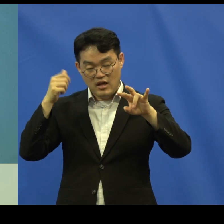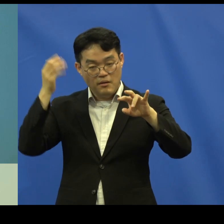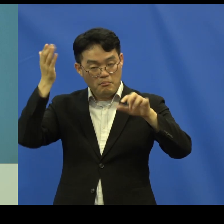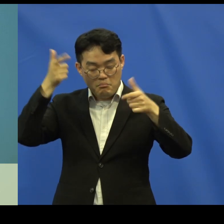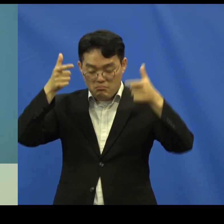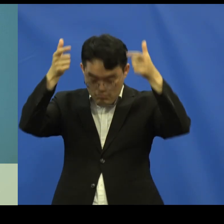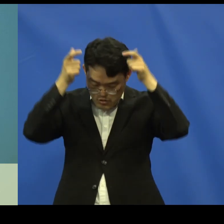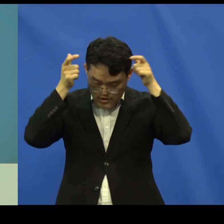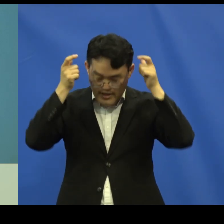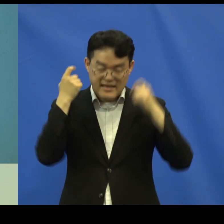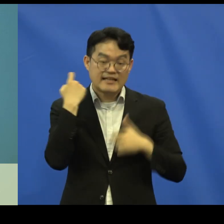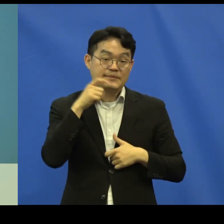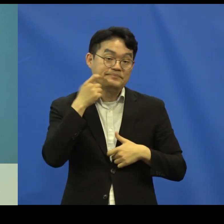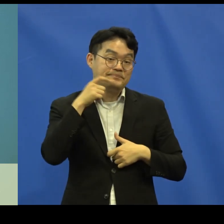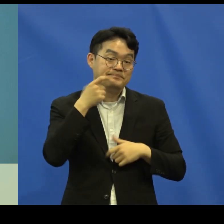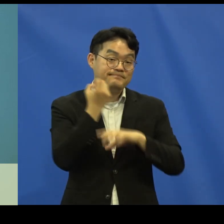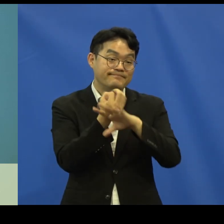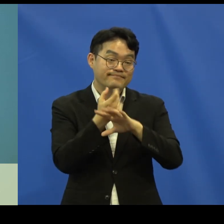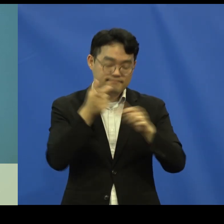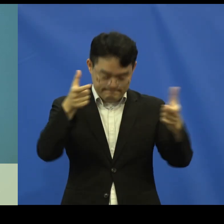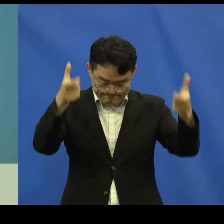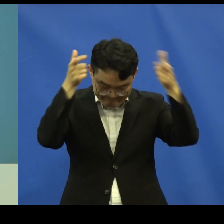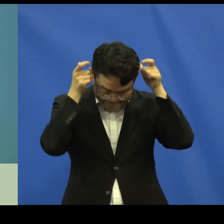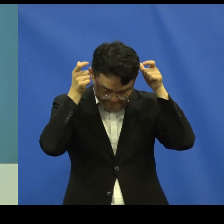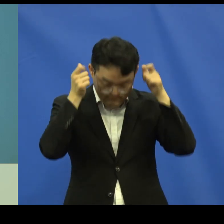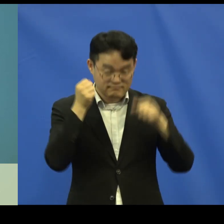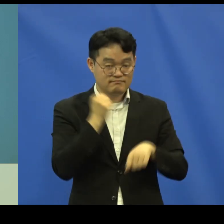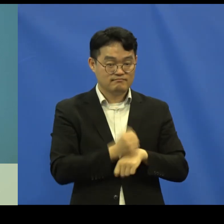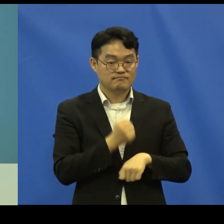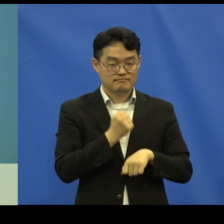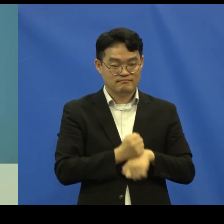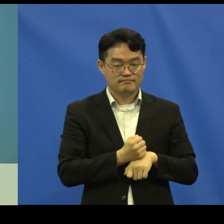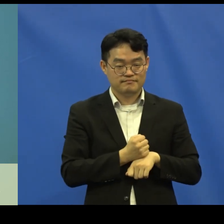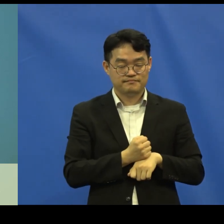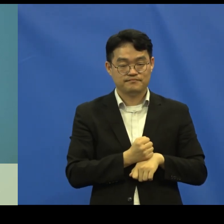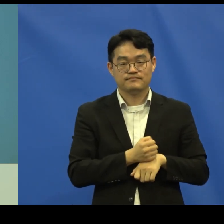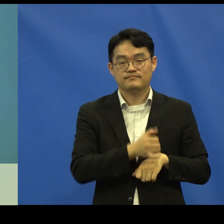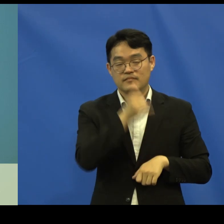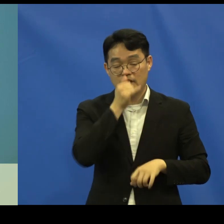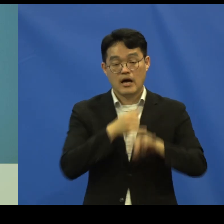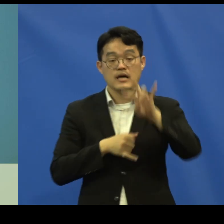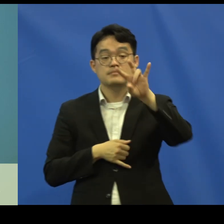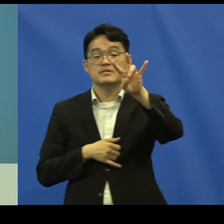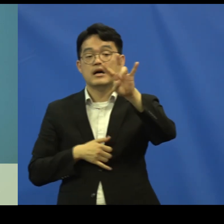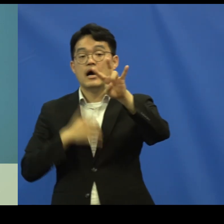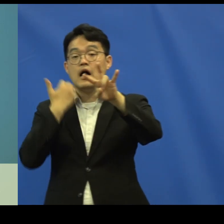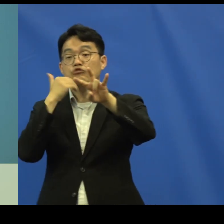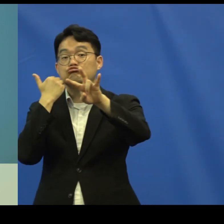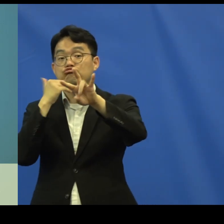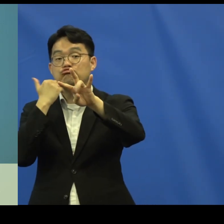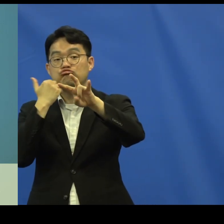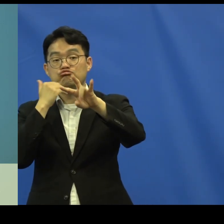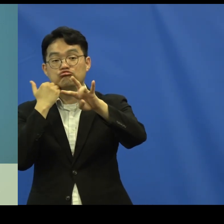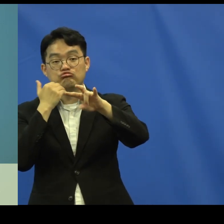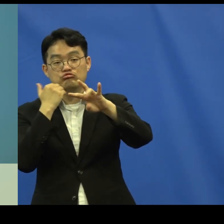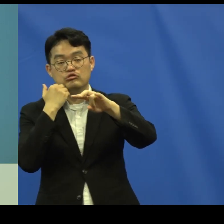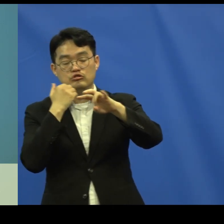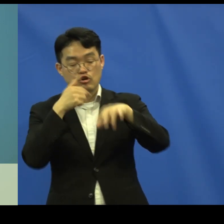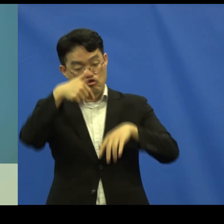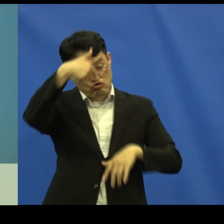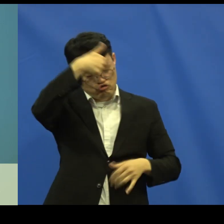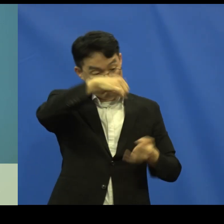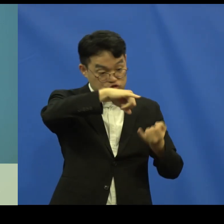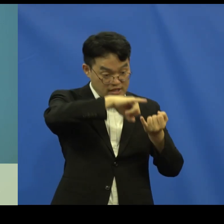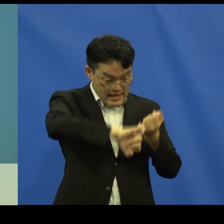보좌 24장로들은 여러분 이스라엘 12지파와 신약의 12사도, 그래서 신구약에 나오는 하나님의